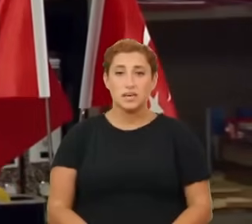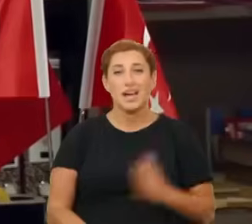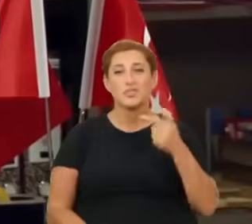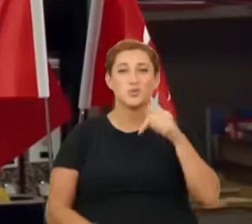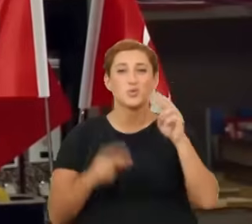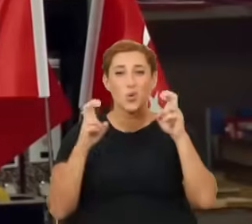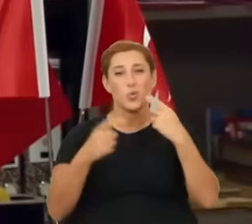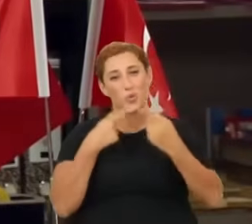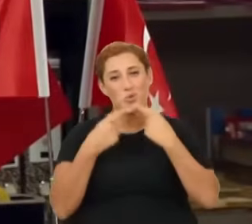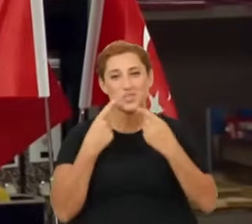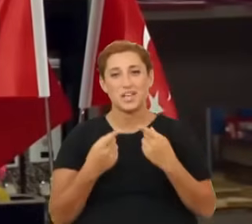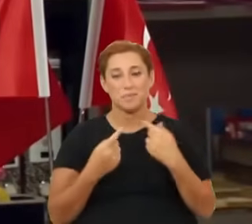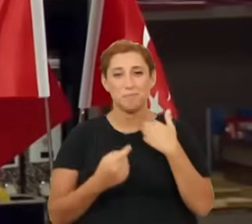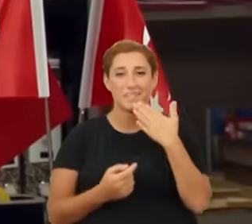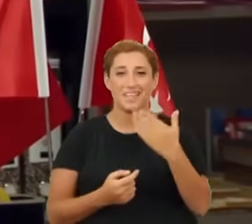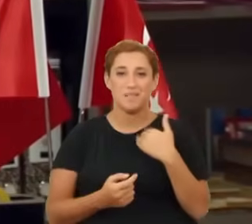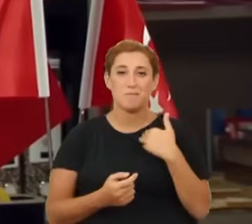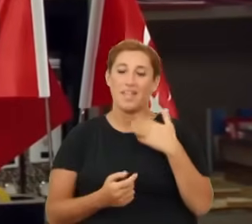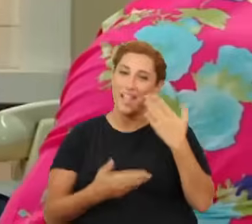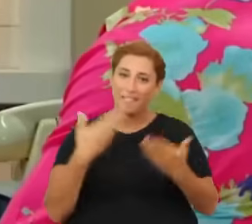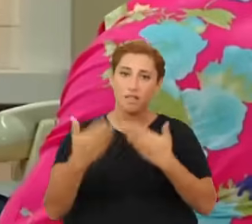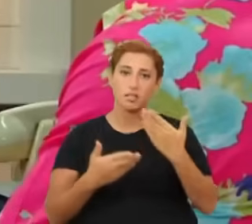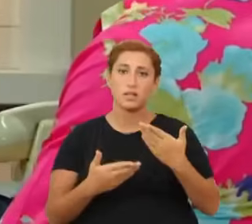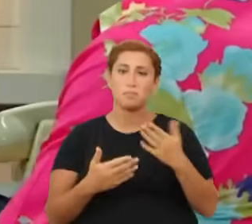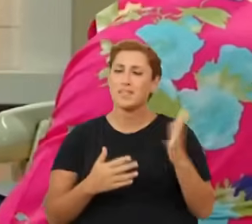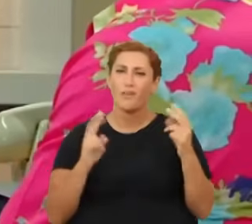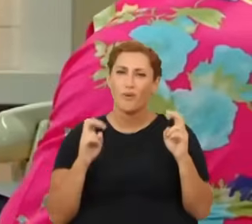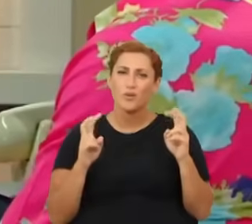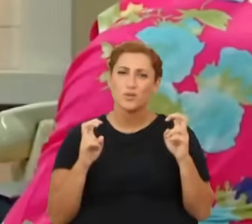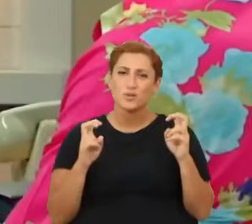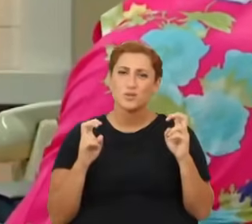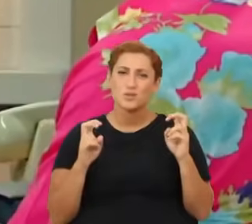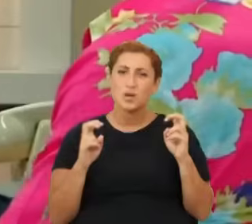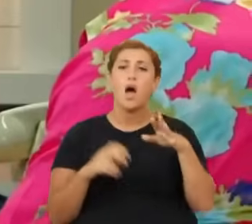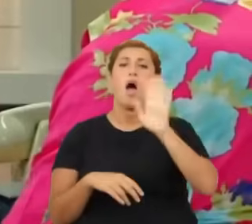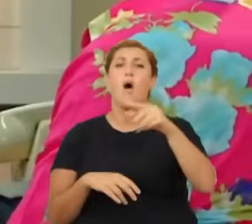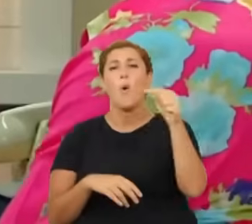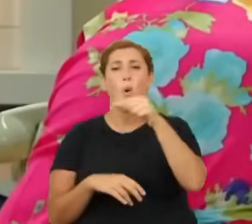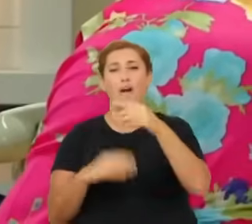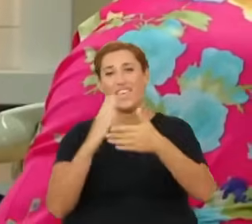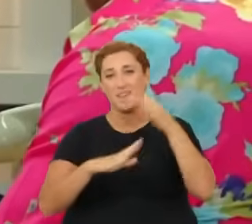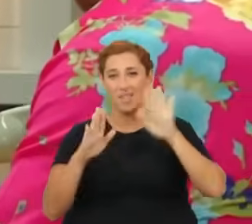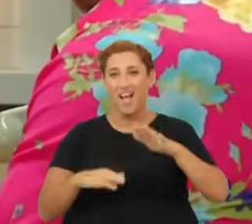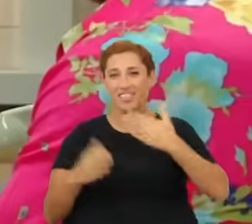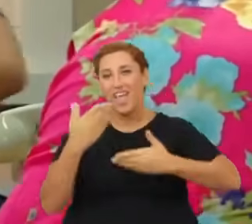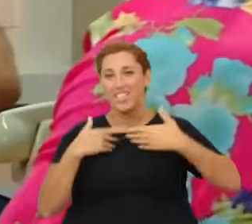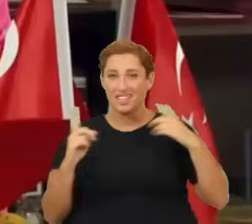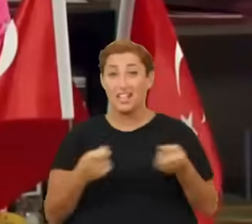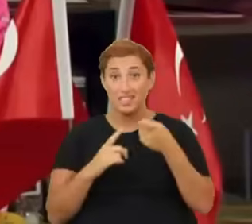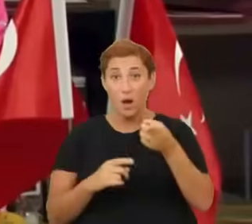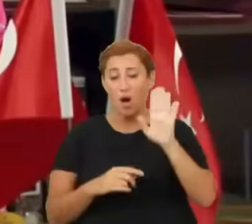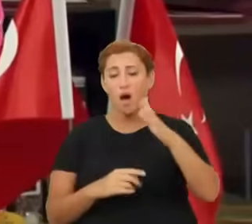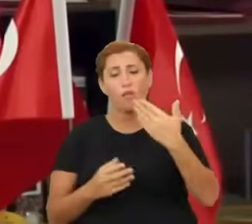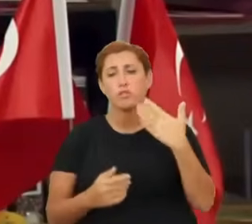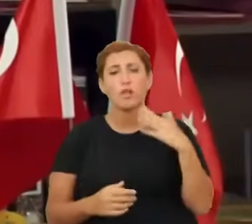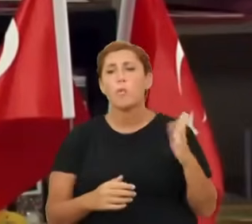hani şu mevzuyu konuşalım dedim ben, artık anlatayım. Ya, hangi mevzu? Ha o ya, yarım kalmıştı, anlatamamıştı. Ha, evet. Ha